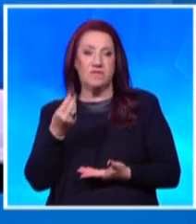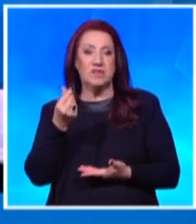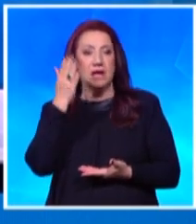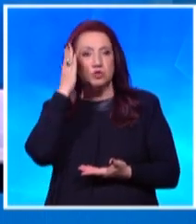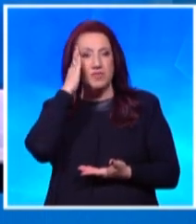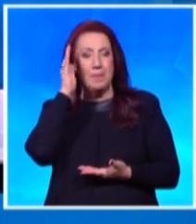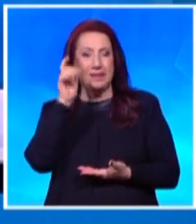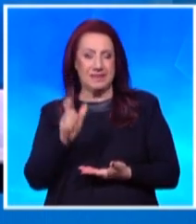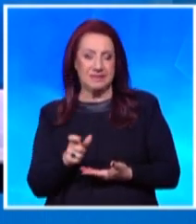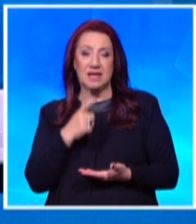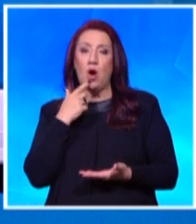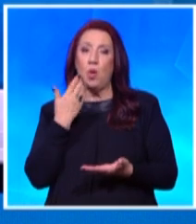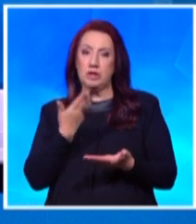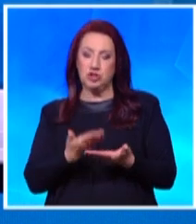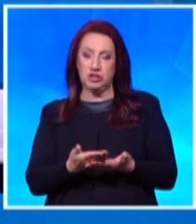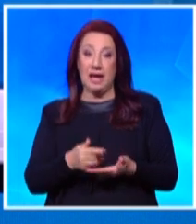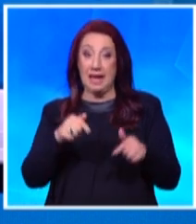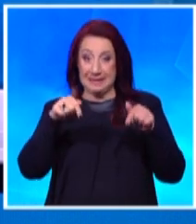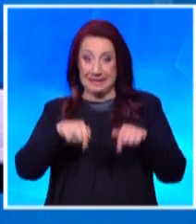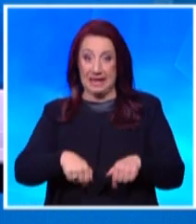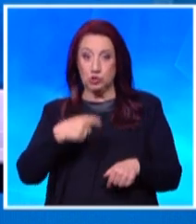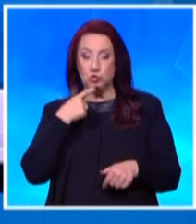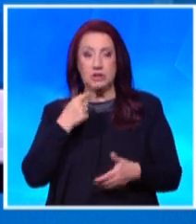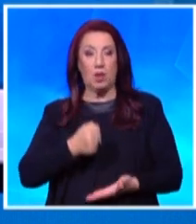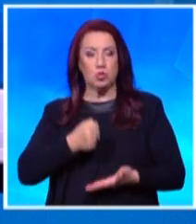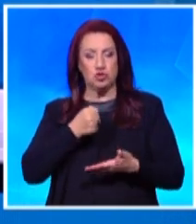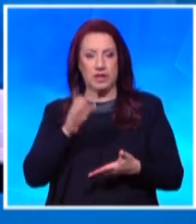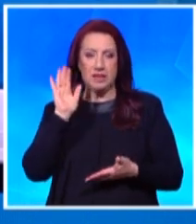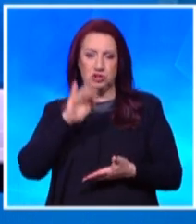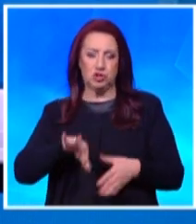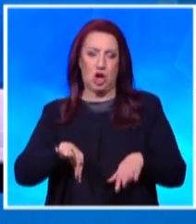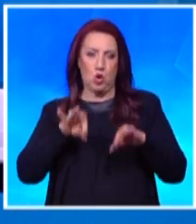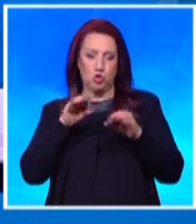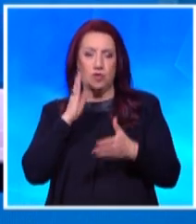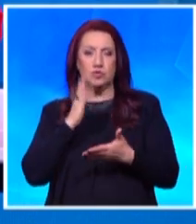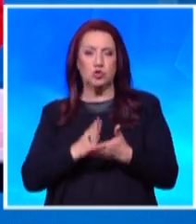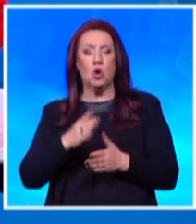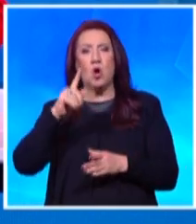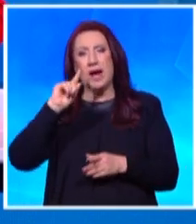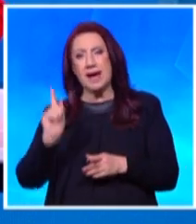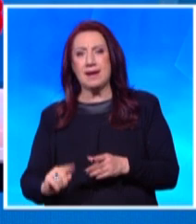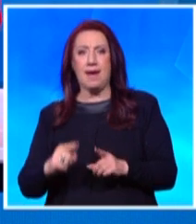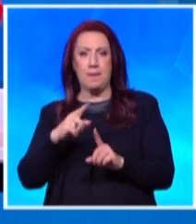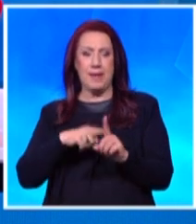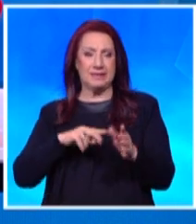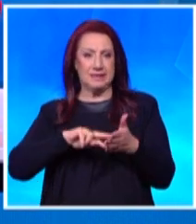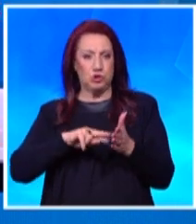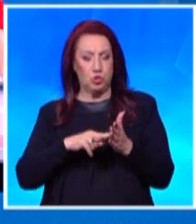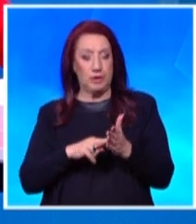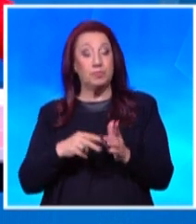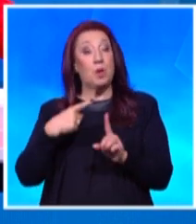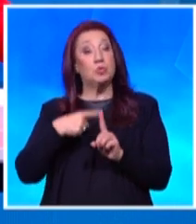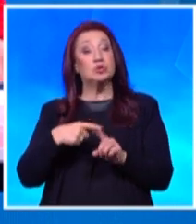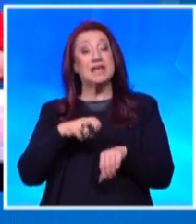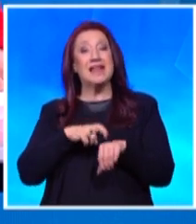пред депутатите бюджетът за тази година да е готов до края на юли и то с дефицит от 3%. Възможно ли е това